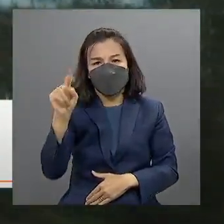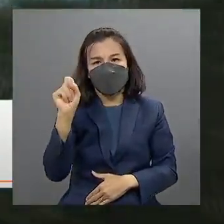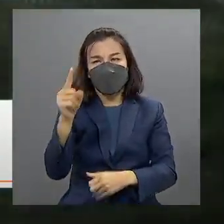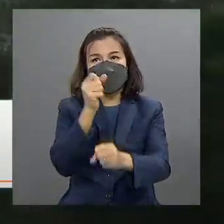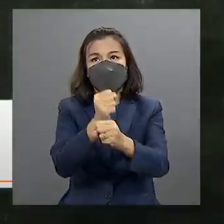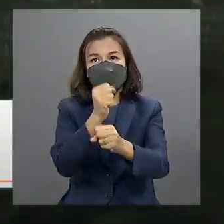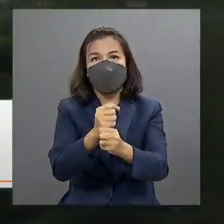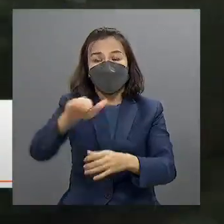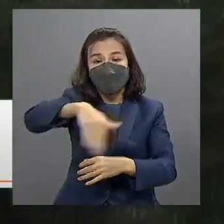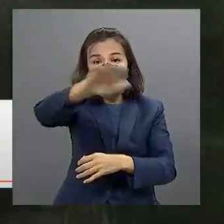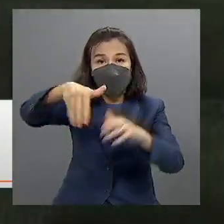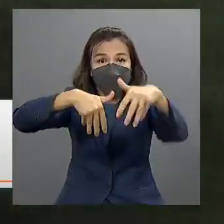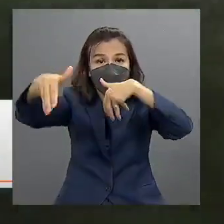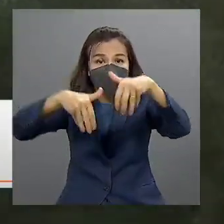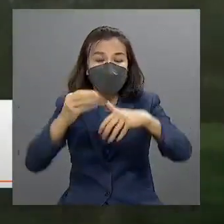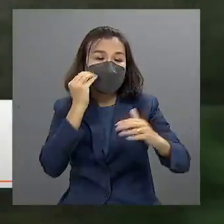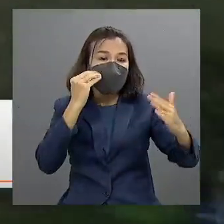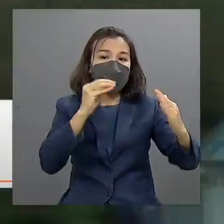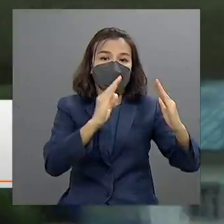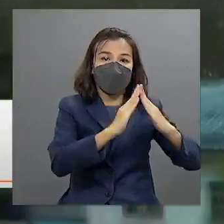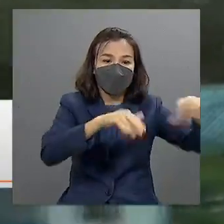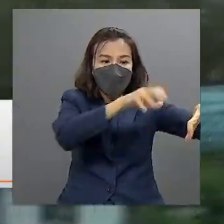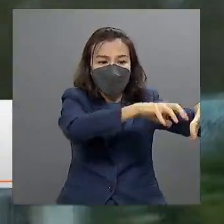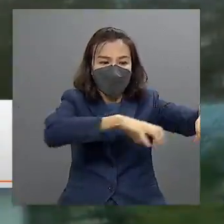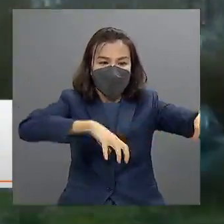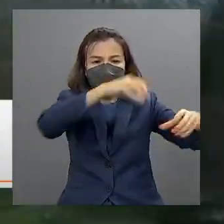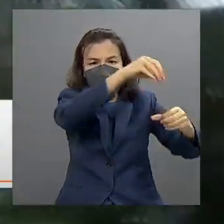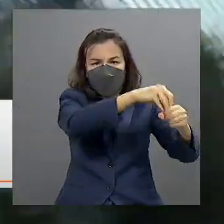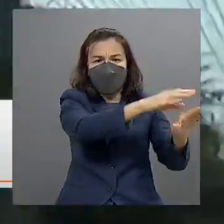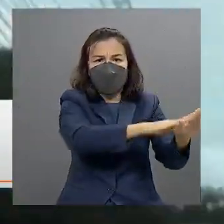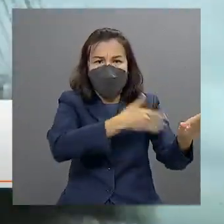osเขาอยู่อาศัยมาต่อนทจะมีสนามบินซะอีกนะฮะ